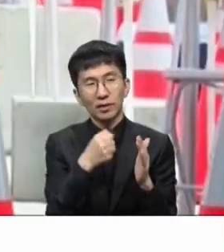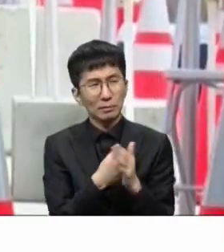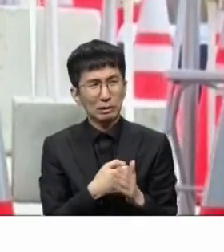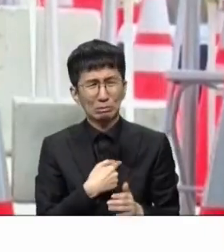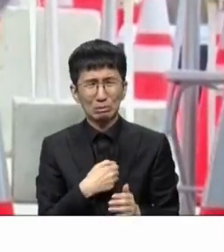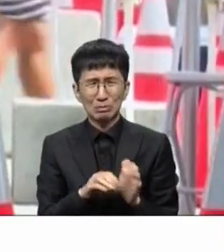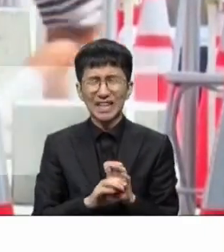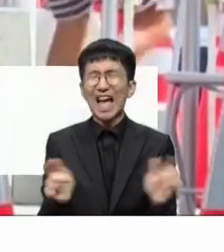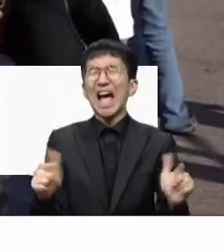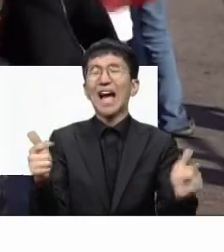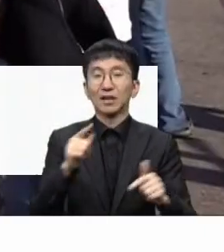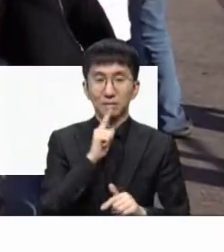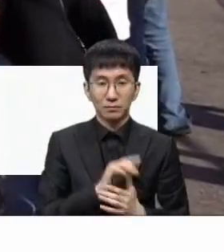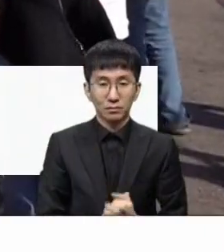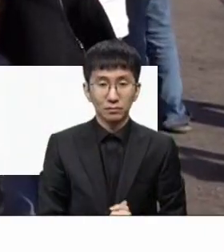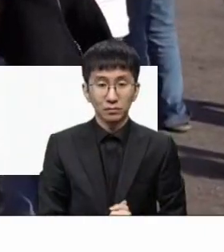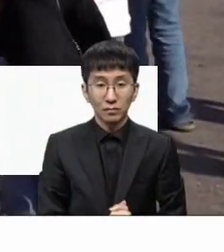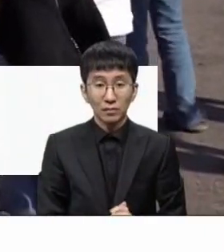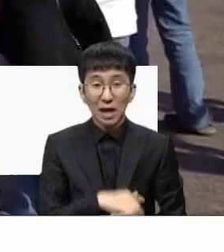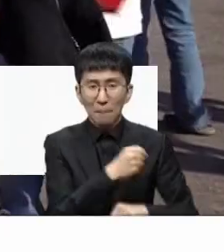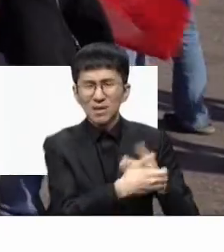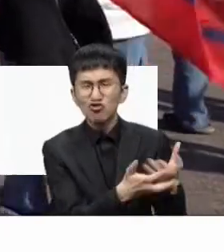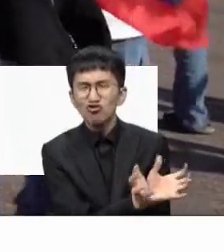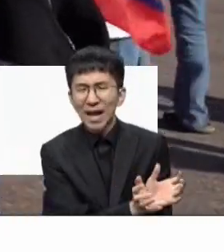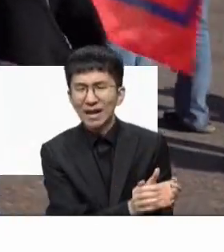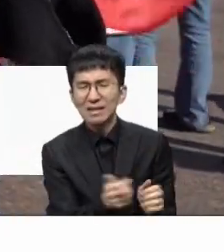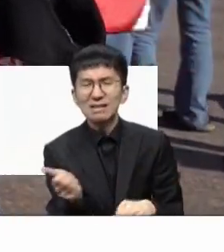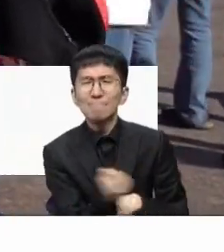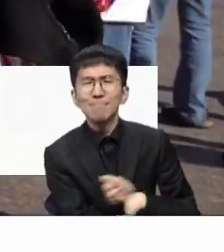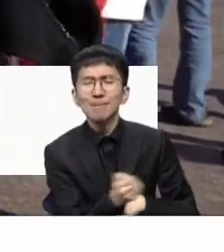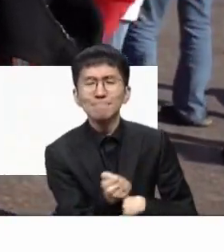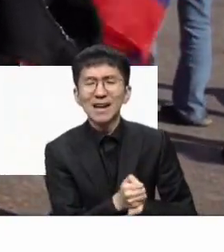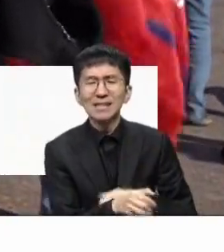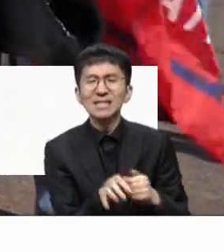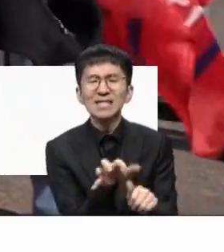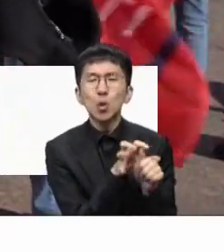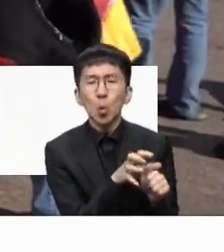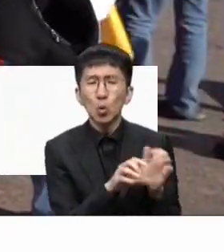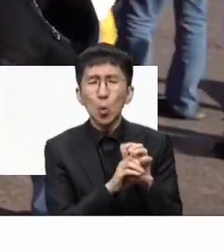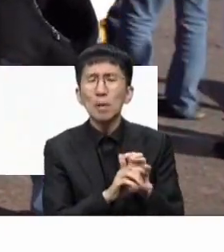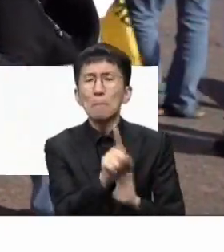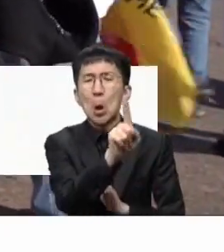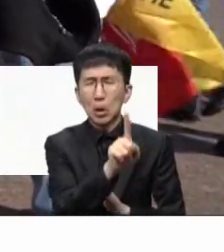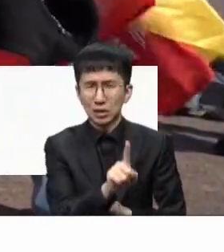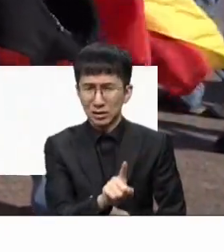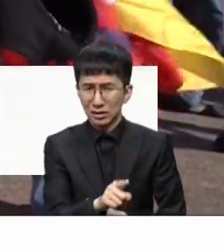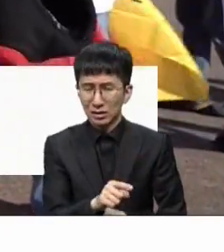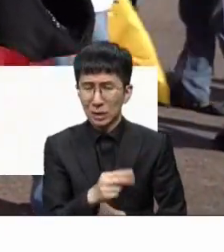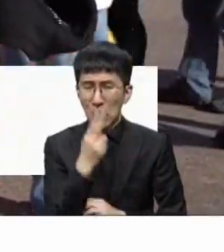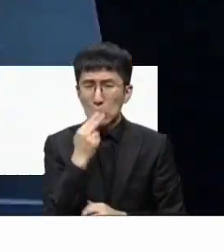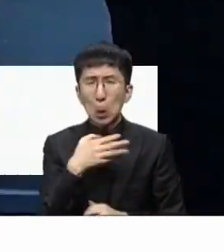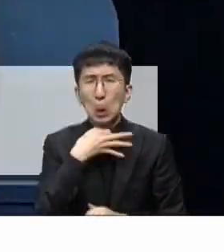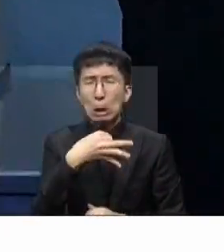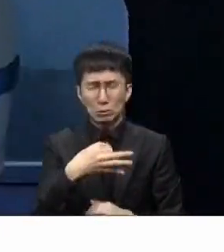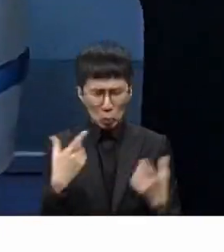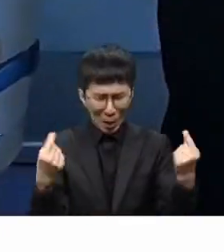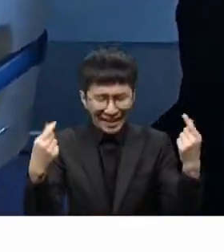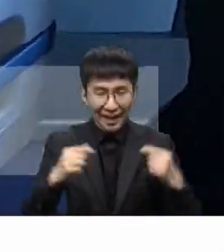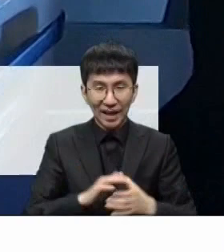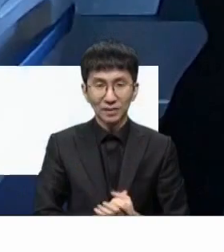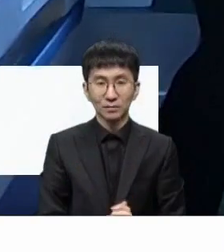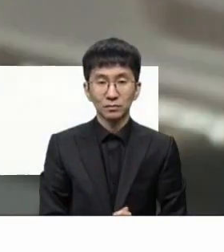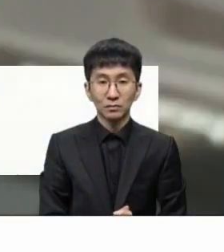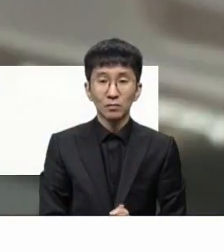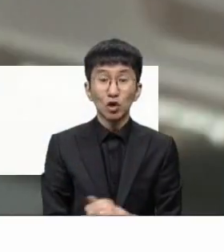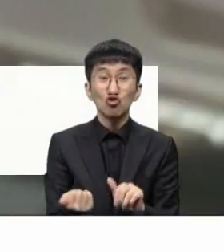무시됩니다. This rhetoric from the Democratic Party, they know that. They're skewing these numbers. And this is no different than a flu. 심지어